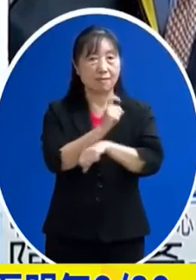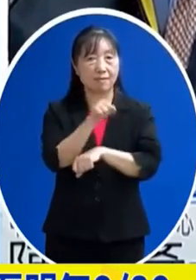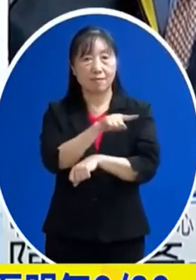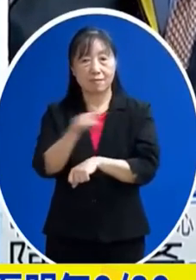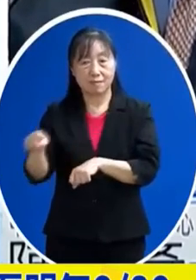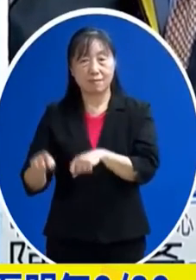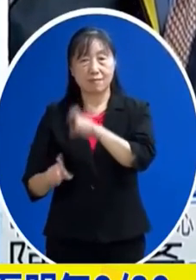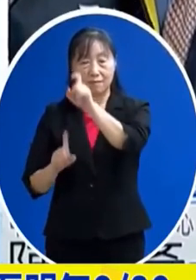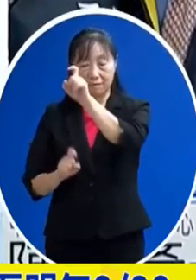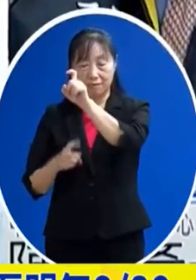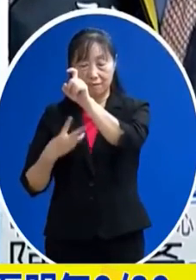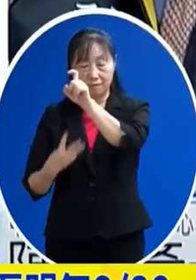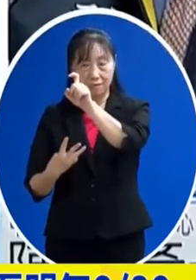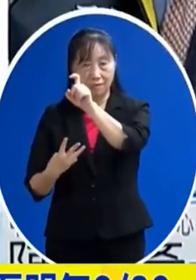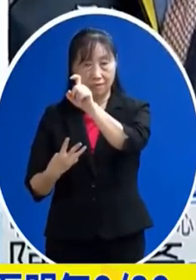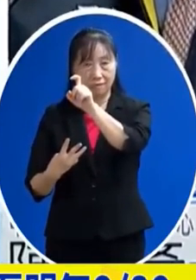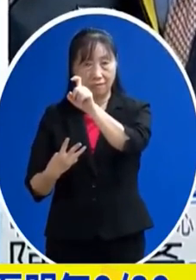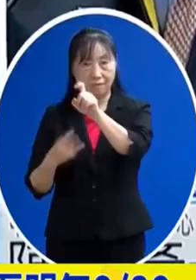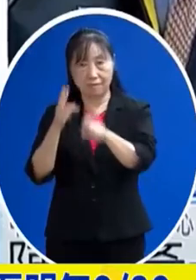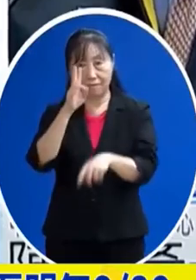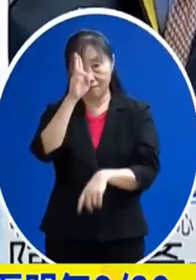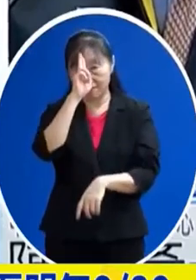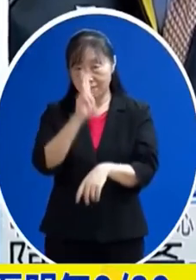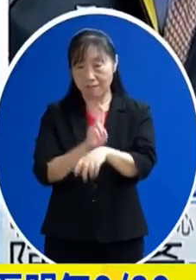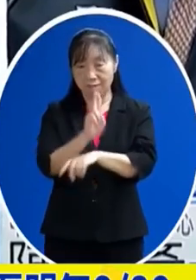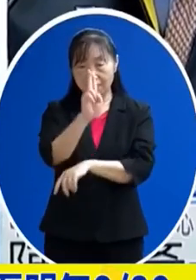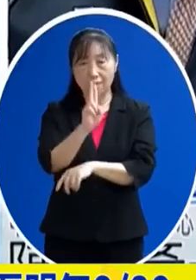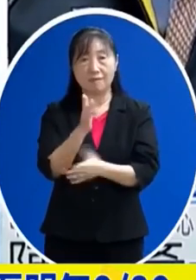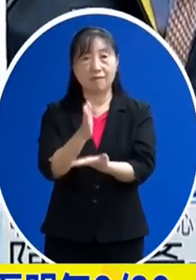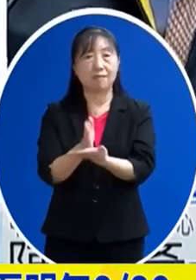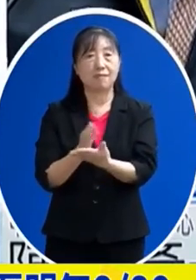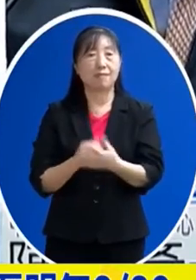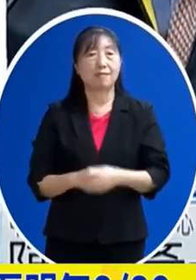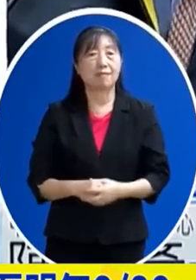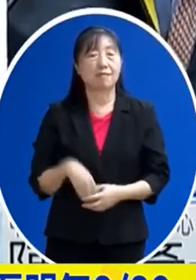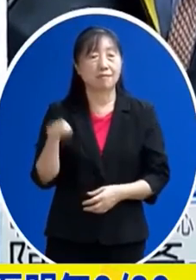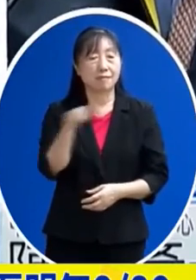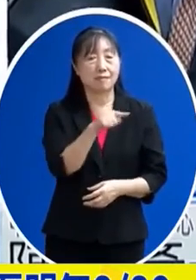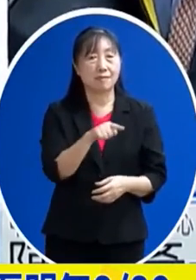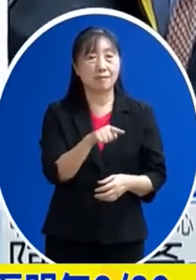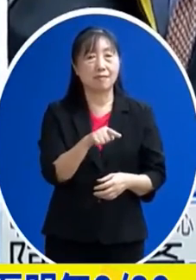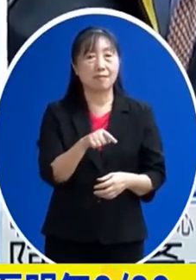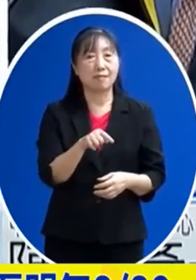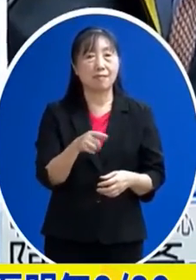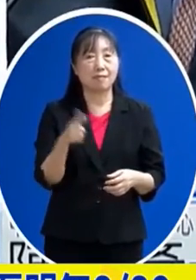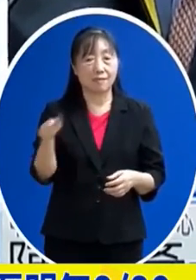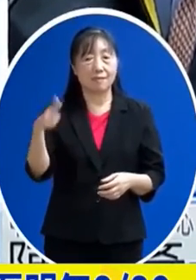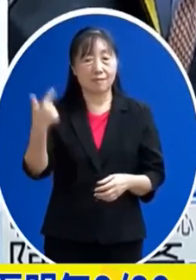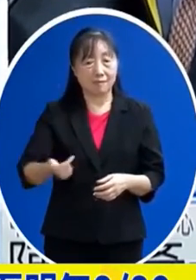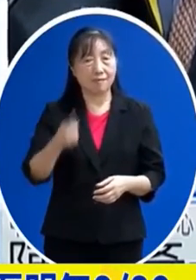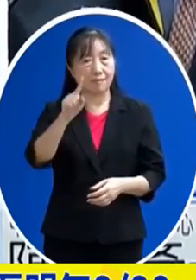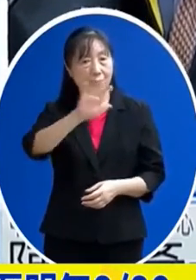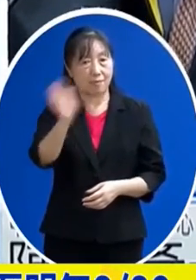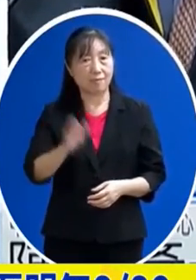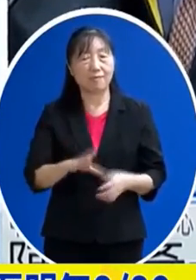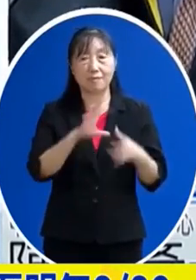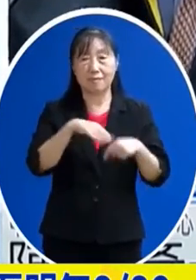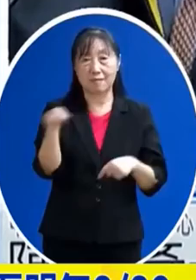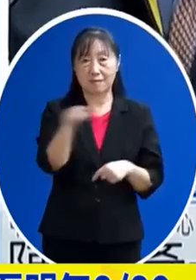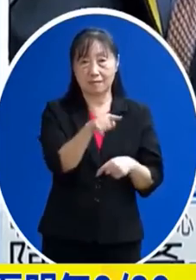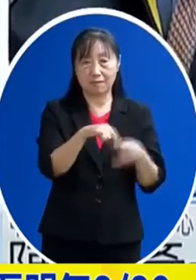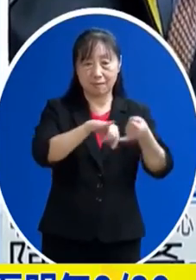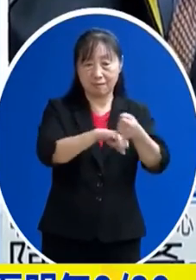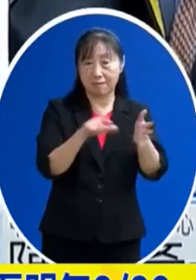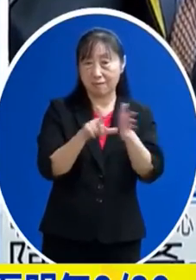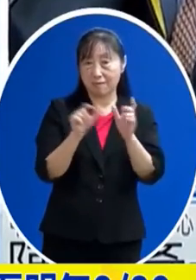到10月13号的中午12点相差了一天的时间哈，所以请大家务必注